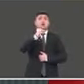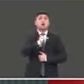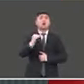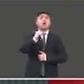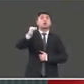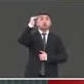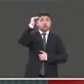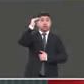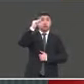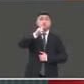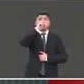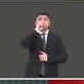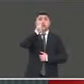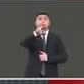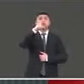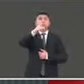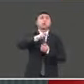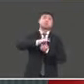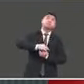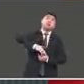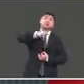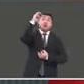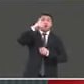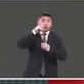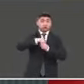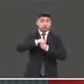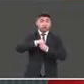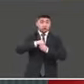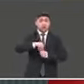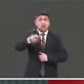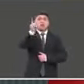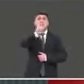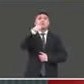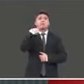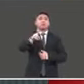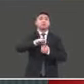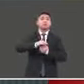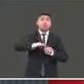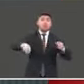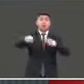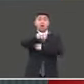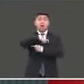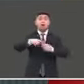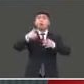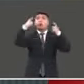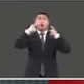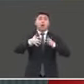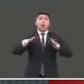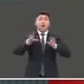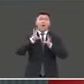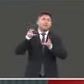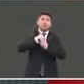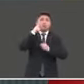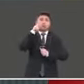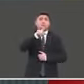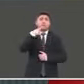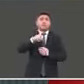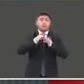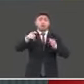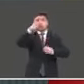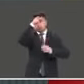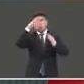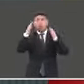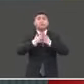yüksekliğe 171 metre uzunluğa ve 20 bin metrekare kapalı alana sahip yeni Türkiye